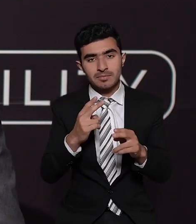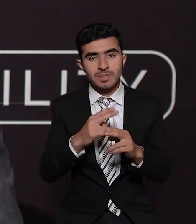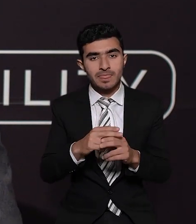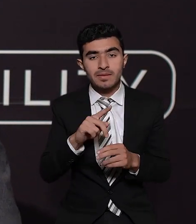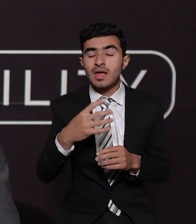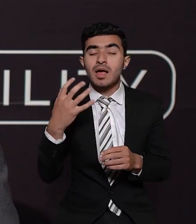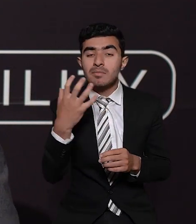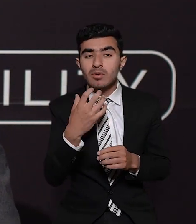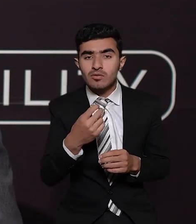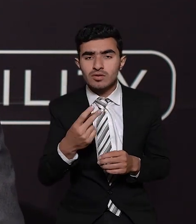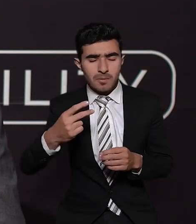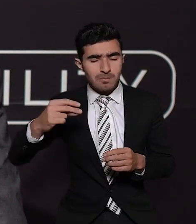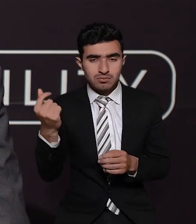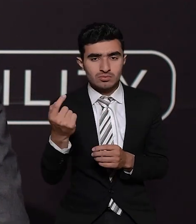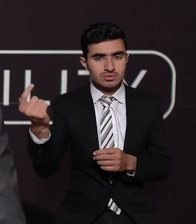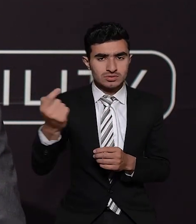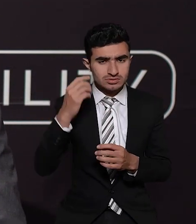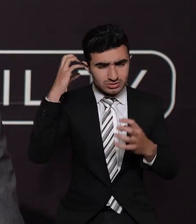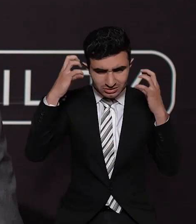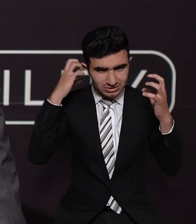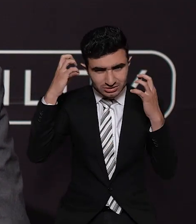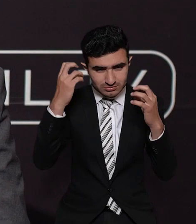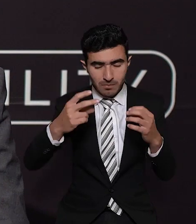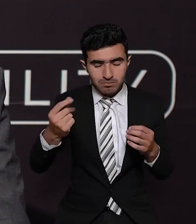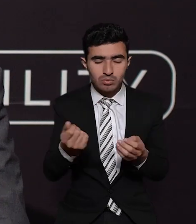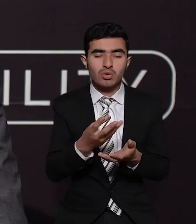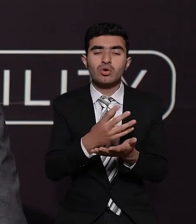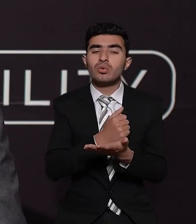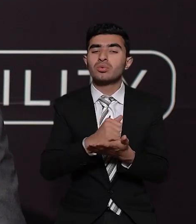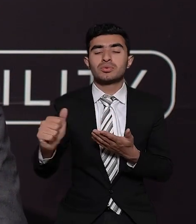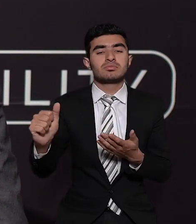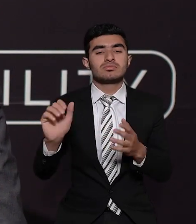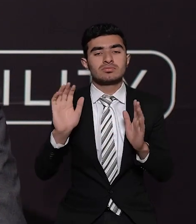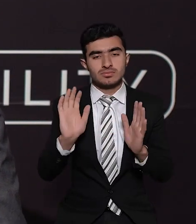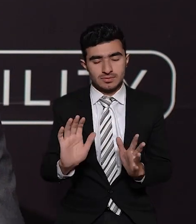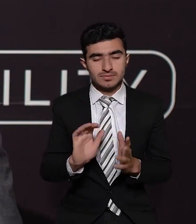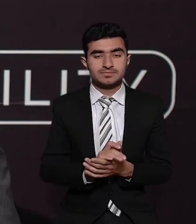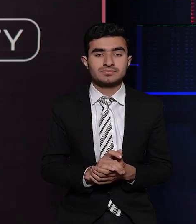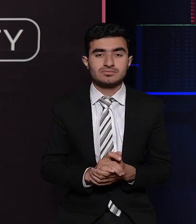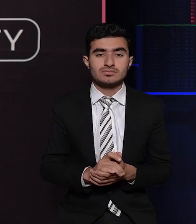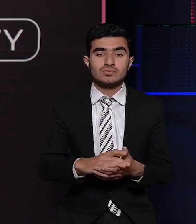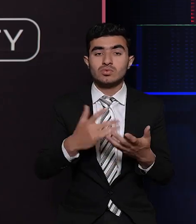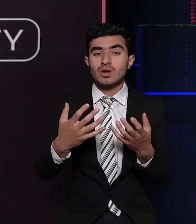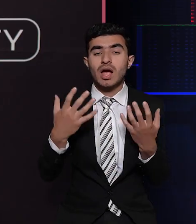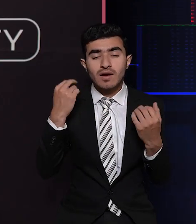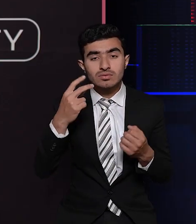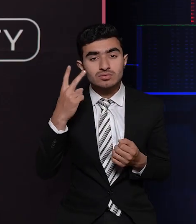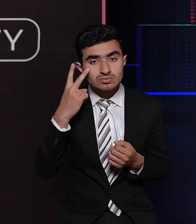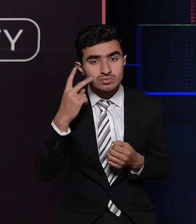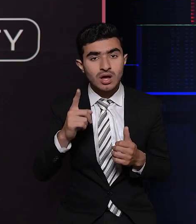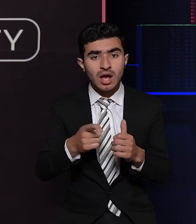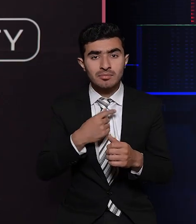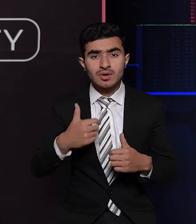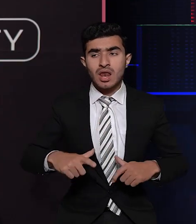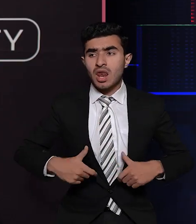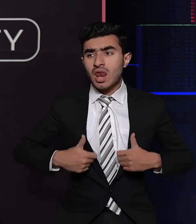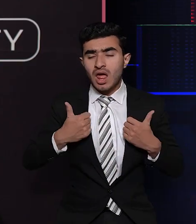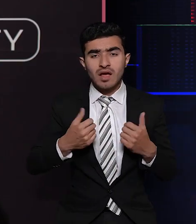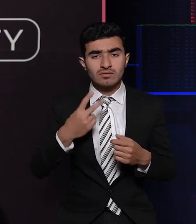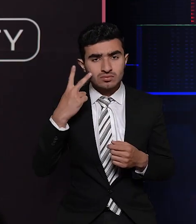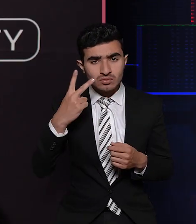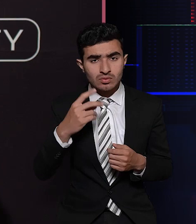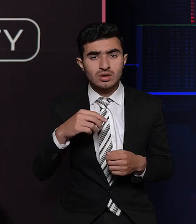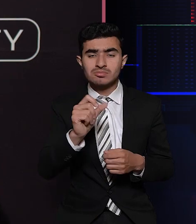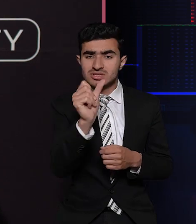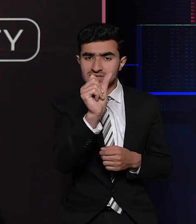کی خوبصورتی یہ ہوتی ہے کہ جتنی تیزی سے یہ آتا ہے اتنی ہی تیزی سے یہ گزر بھی جاتا ہے. اگر یہاں پہ دیکھا جائے تو ہماری